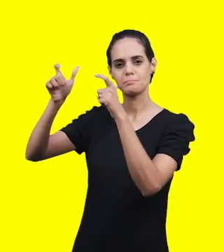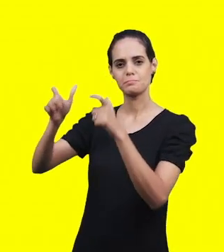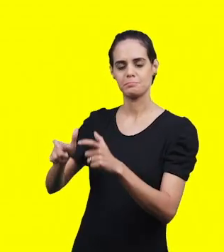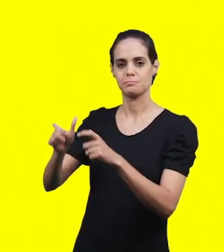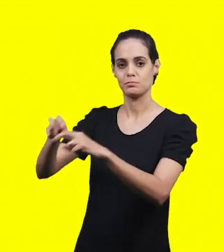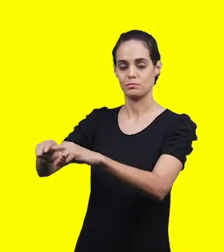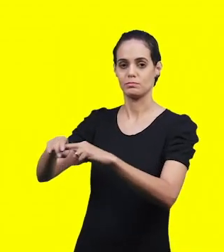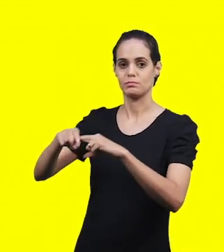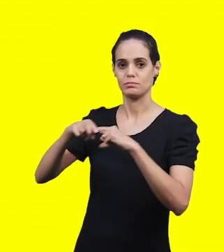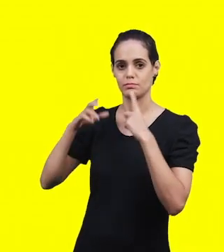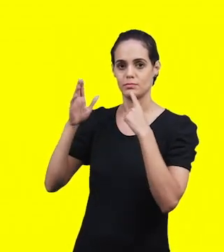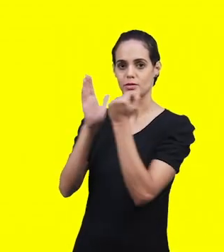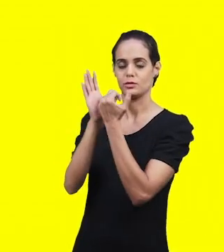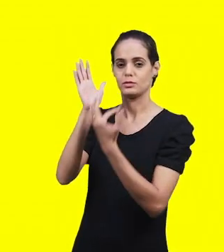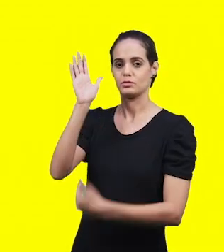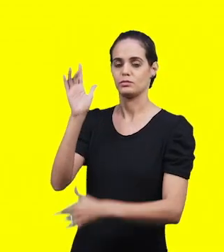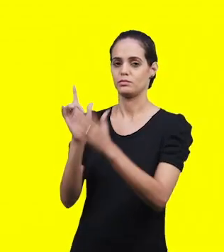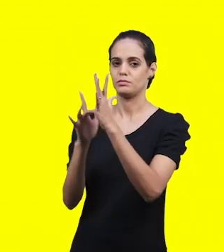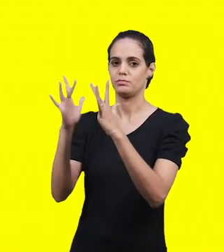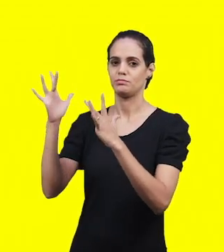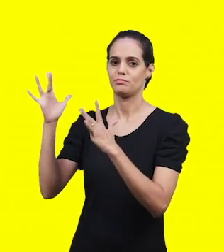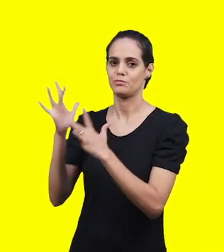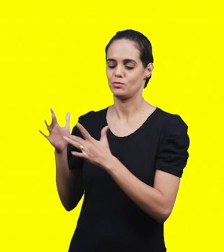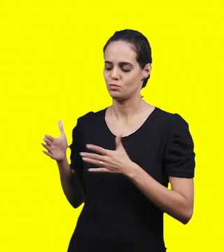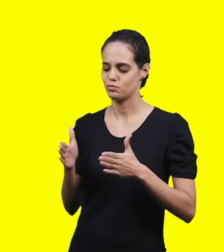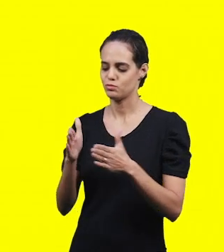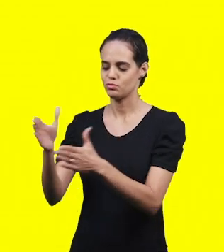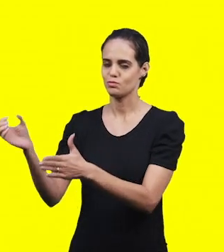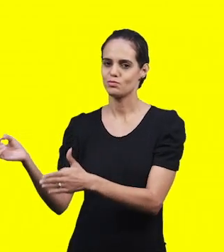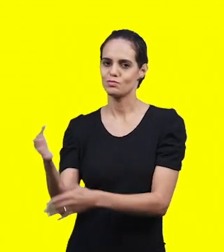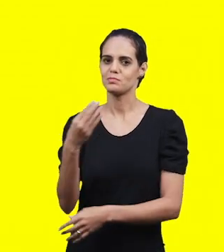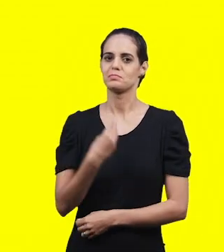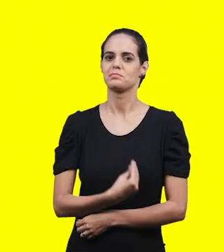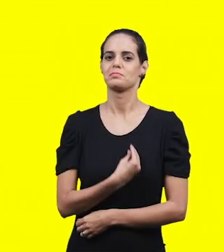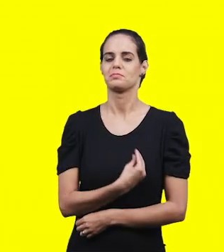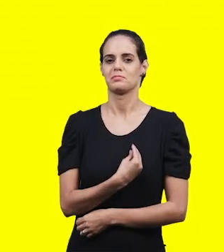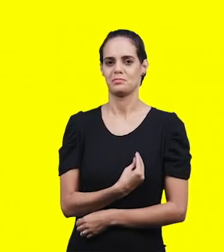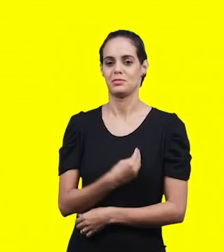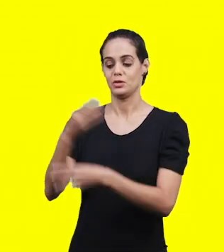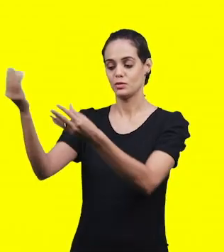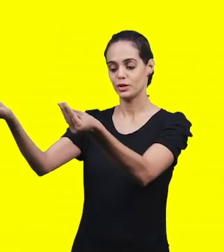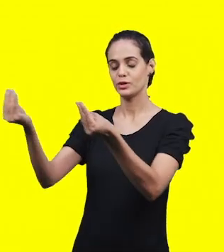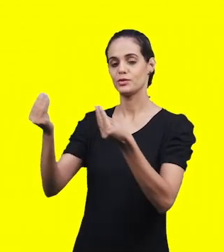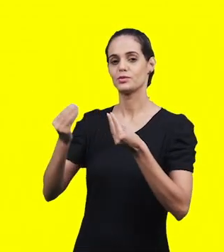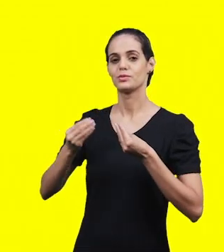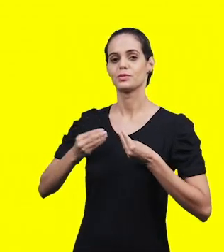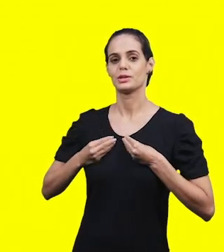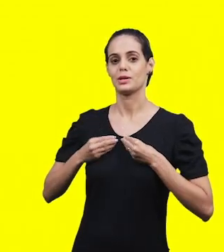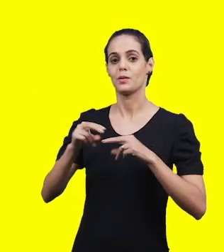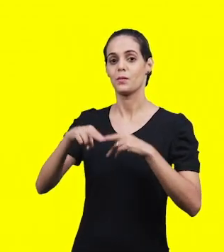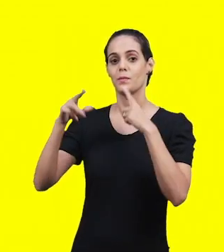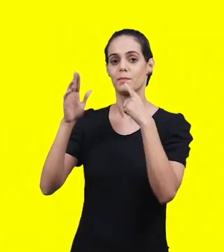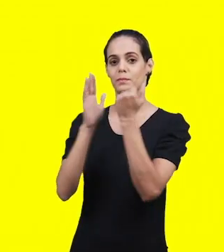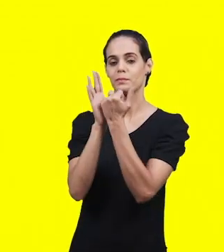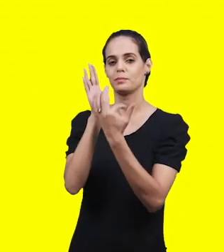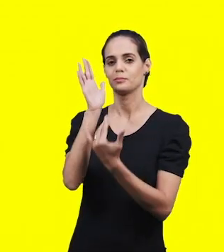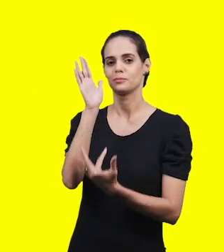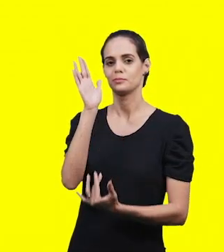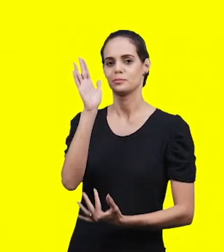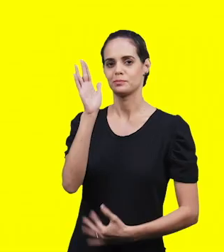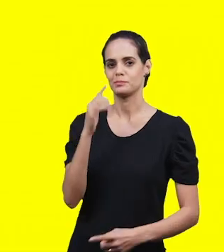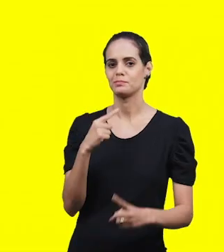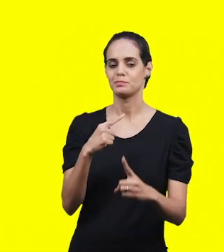de Jésus, par le nouveau et vivant chemin qu'il nous a consacré par le voie, c'est-à-dire par sa